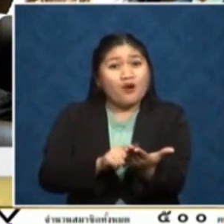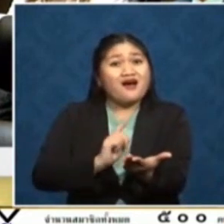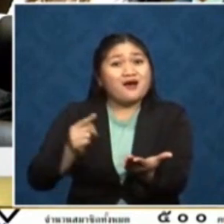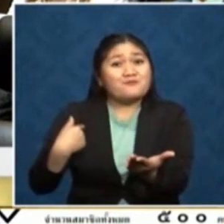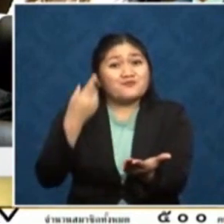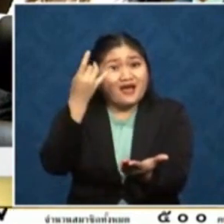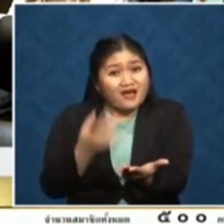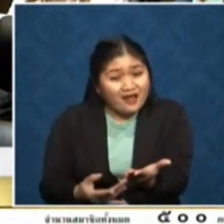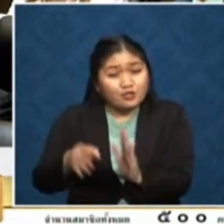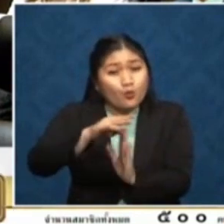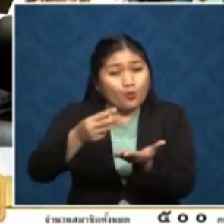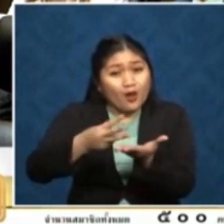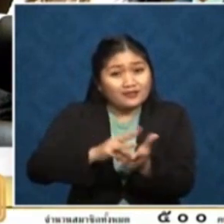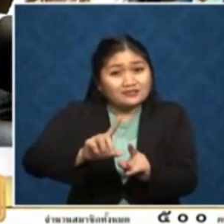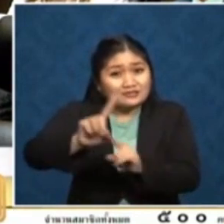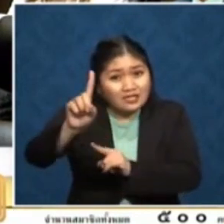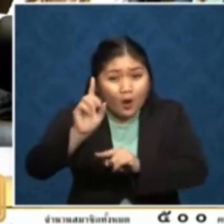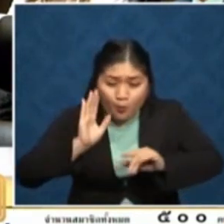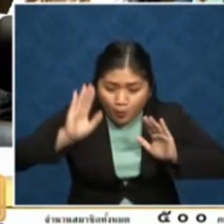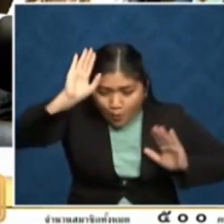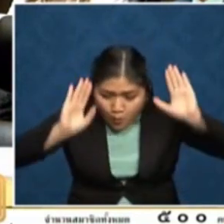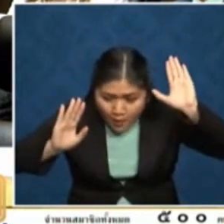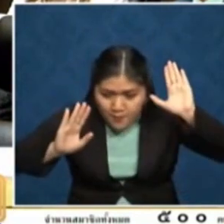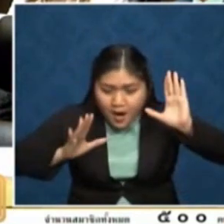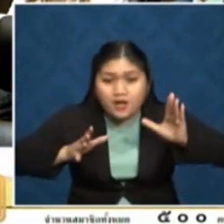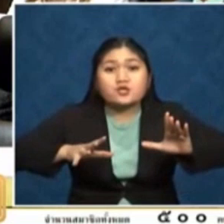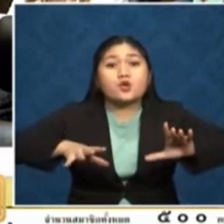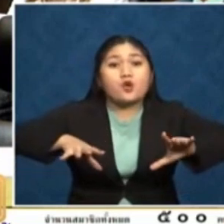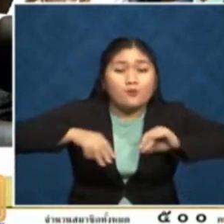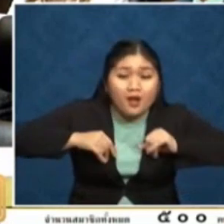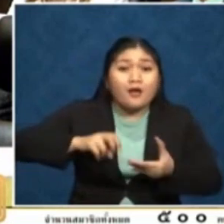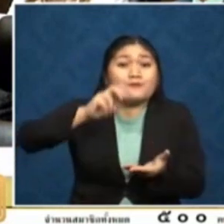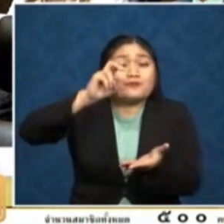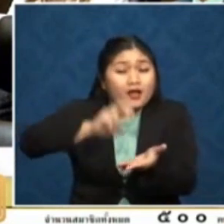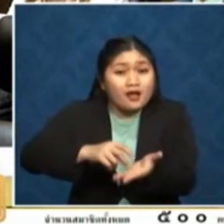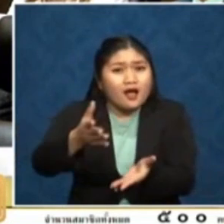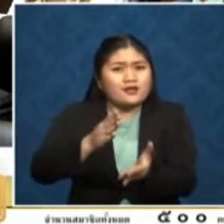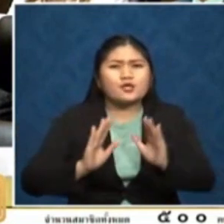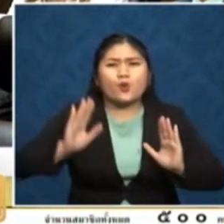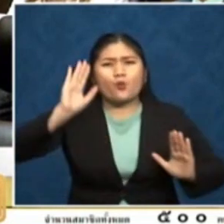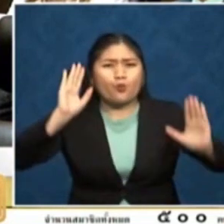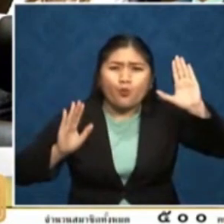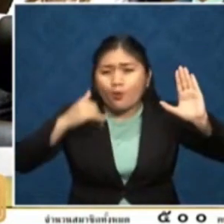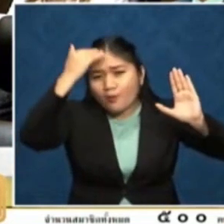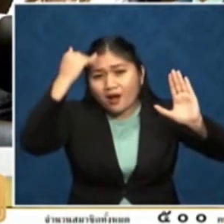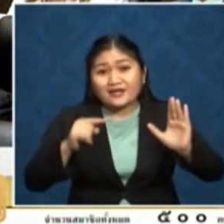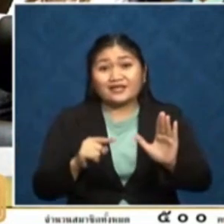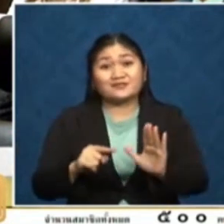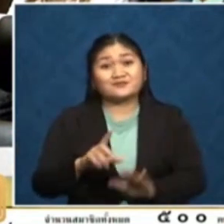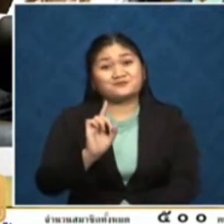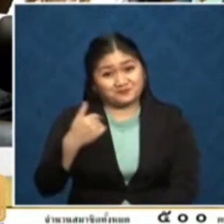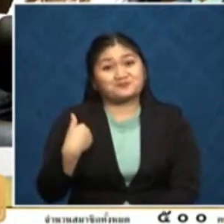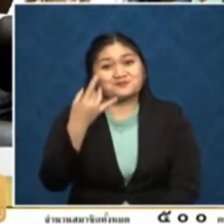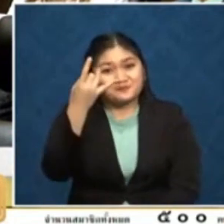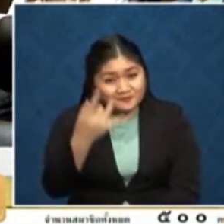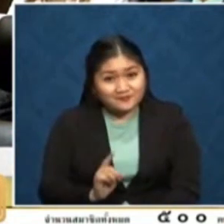มมาดูในหลักการของกฎหมายนี้ครับที่แจกให้สมาชิกได้ดูนะครับหลักการในขั้นตอนวาระหนึ่งเนี่ยเราโหวตเพื่อรับหลัก